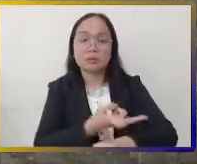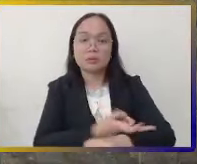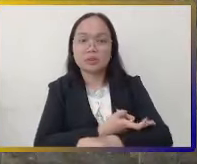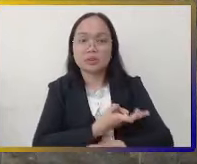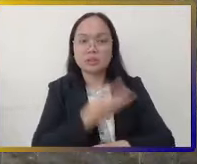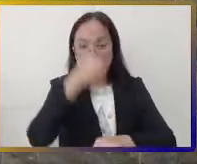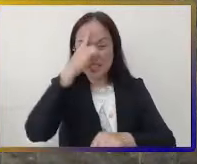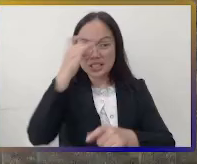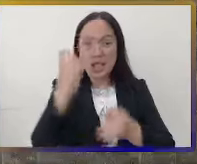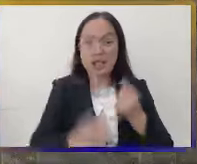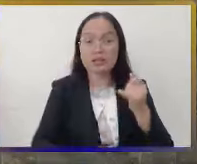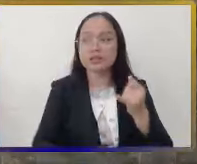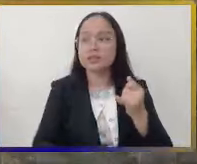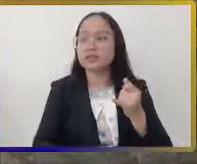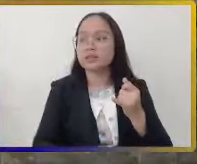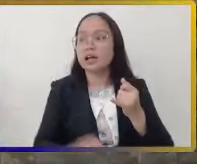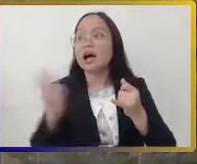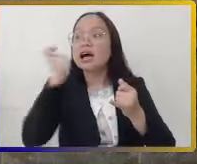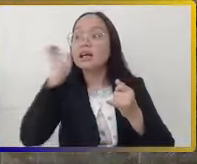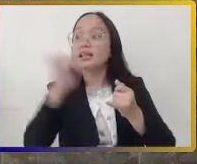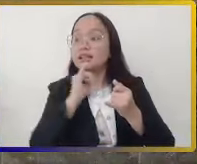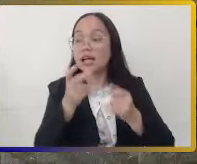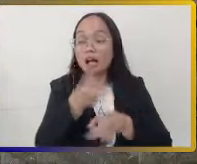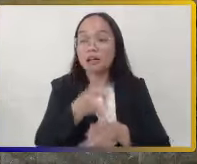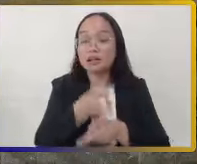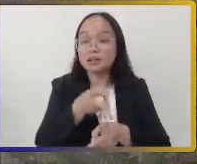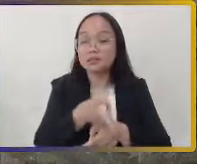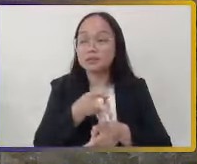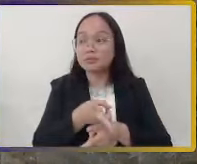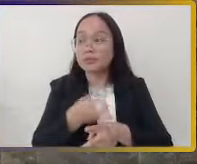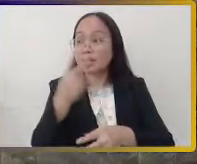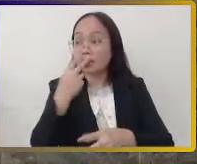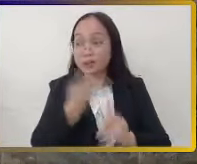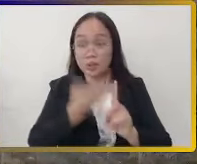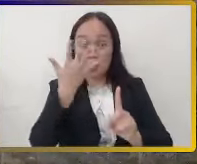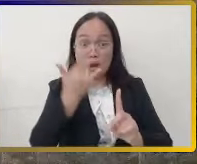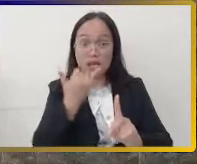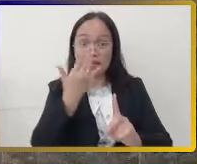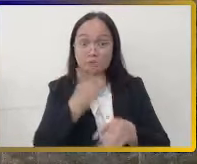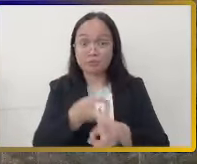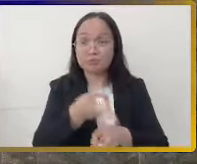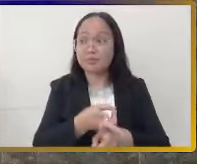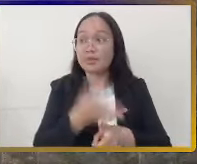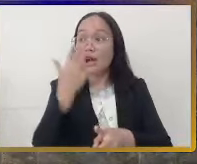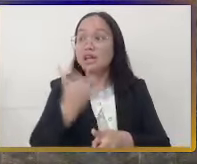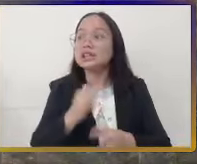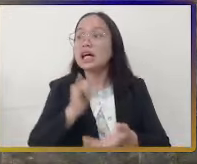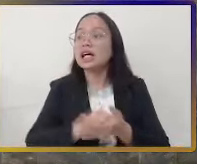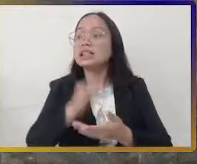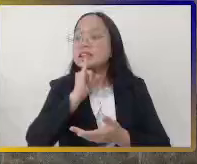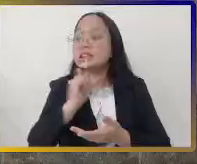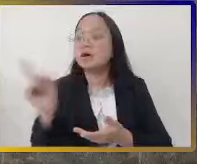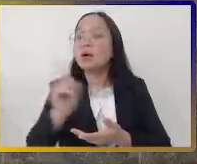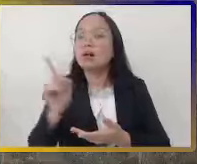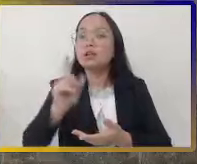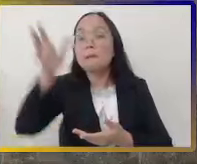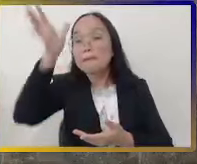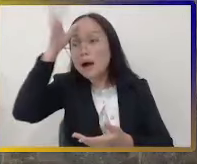eh. You see? Kasi siya ang nag-aalaga. Siya, you understand kung bakit siya nag-aalaga? Kasi ganyan ang tingin ng kanyang